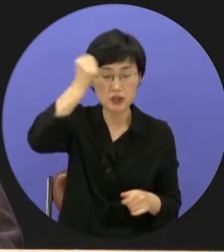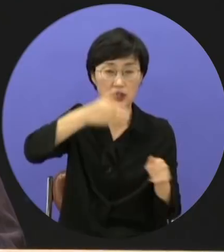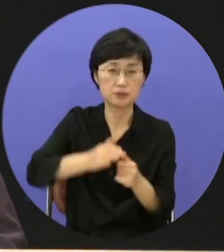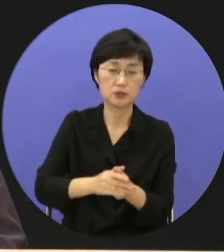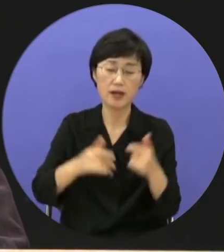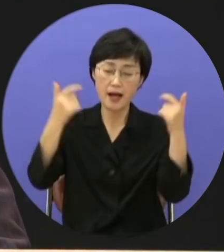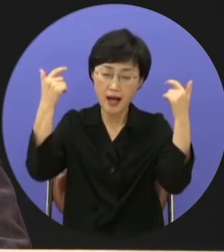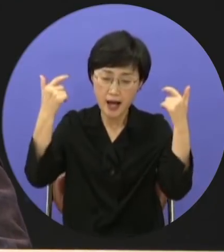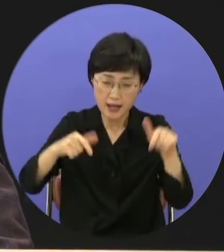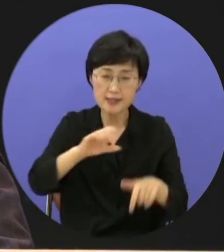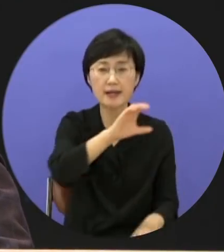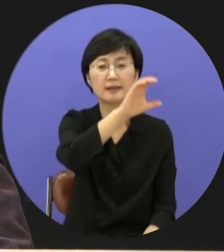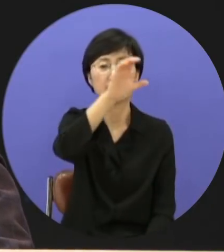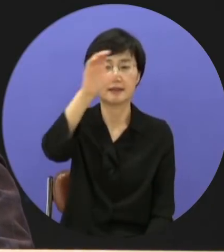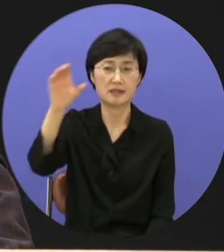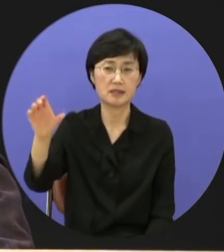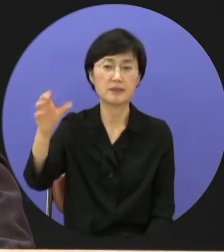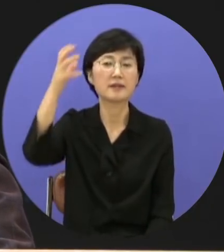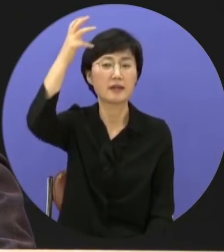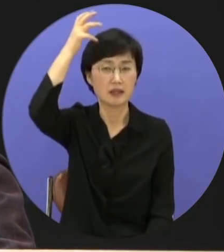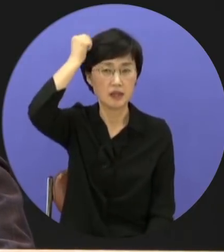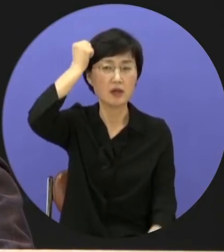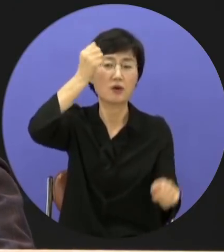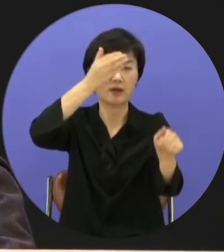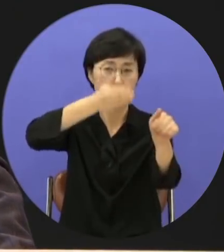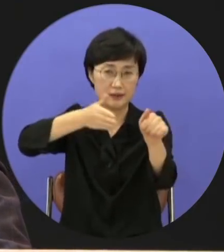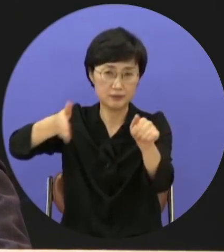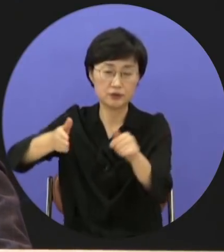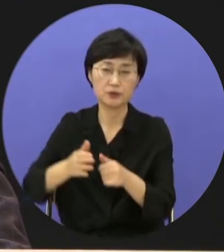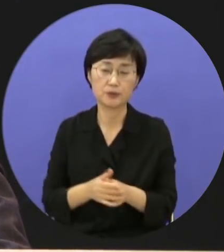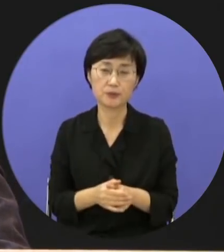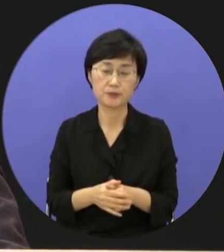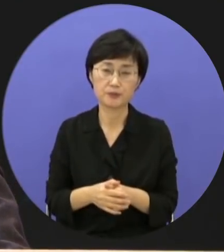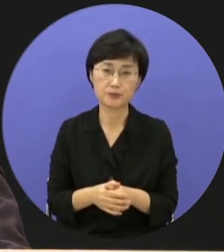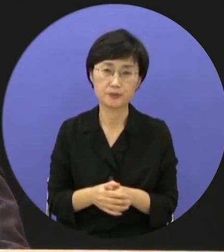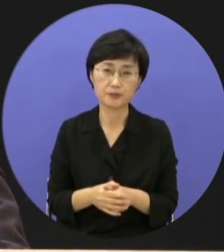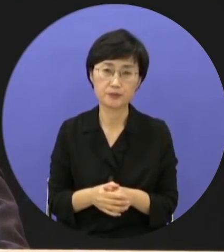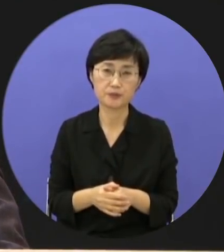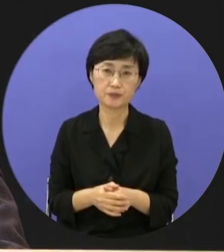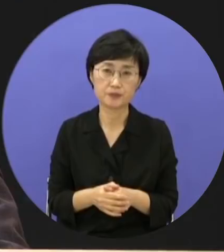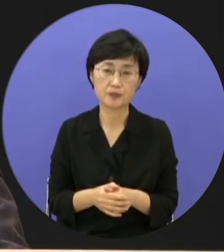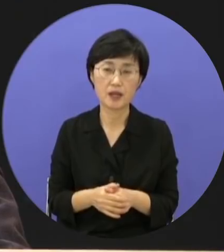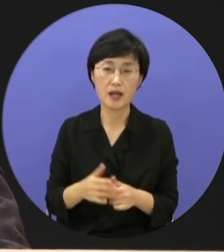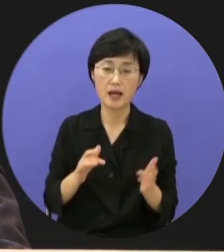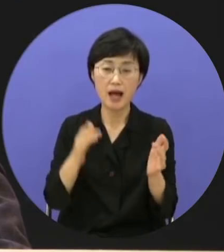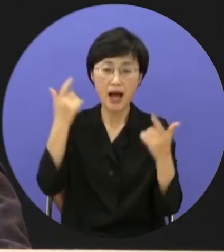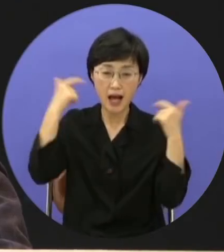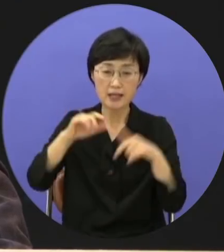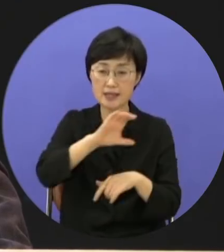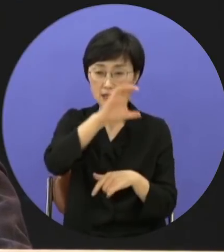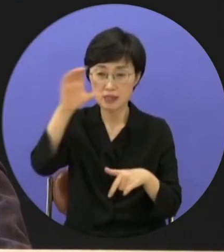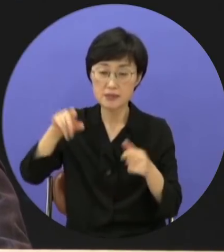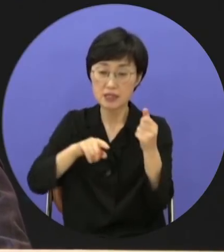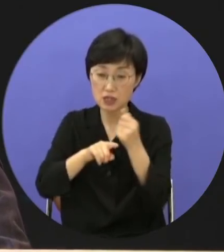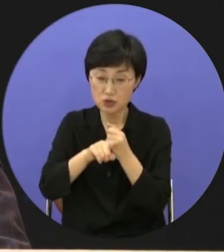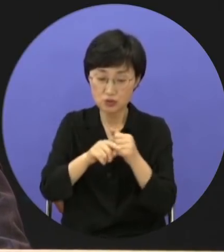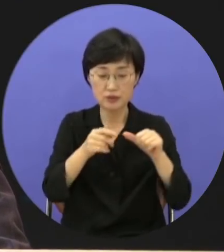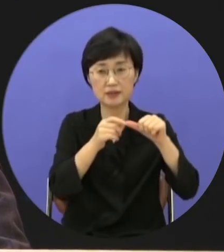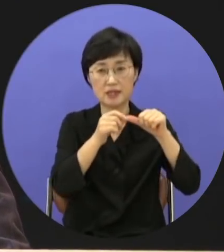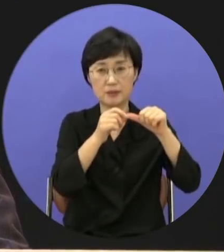Always Christmas. 기억해야 됩니다. You need to remember that. 마지막 다섯 번째입니다. And finally, the fifth reason.